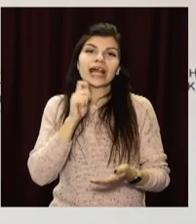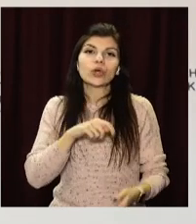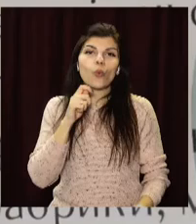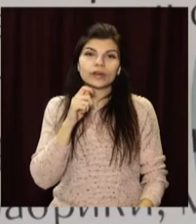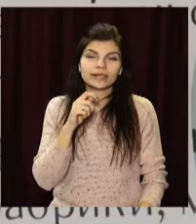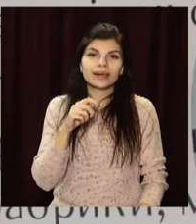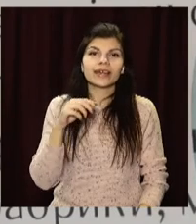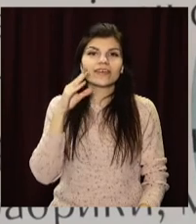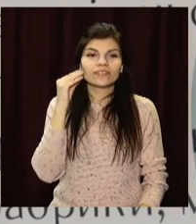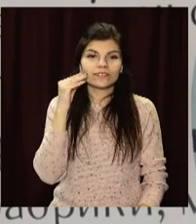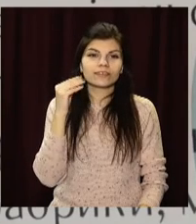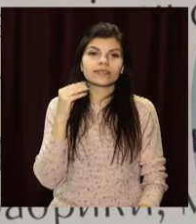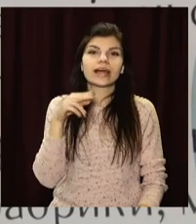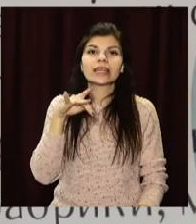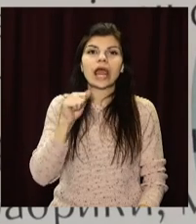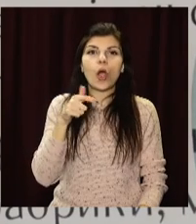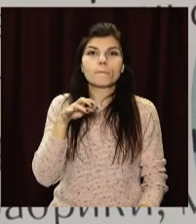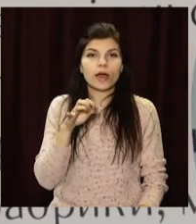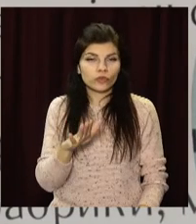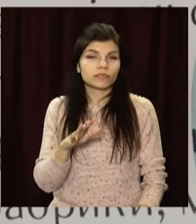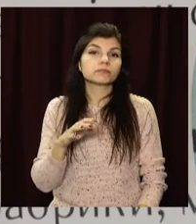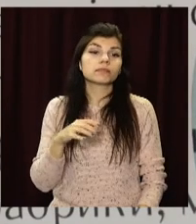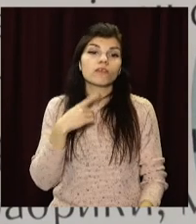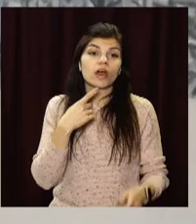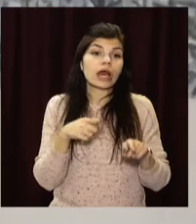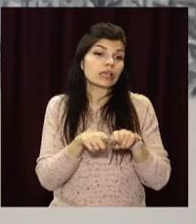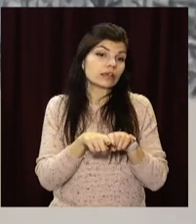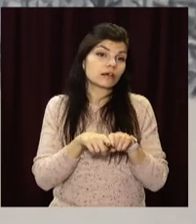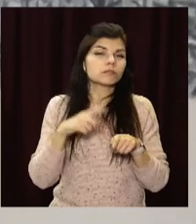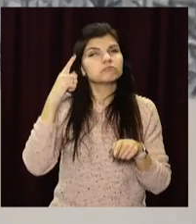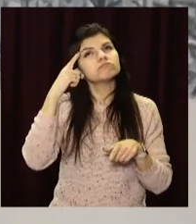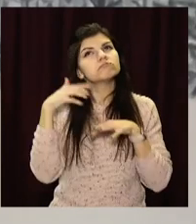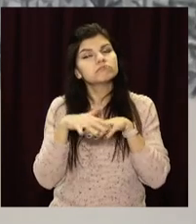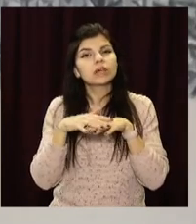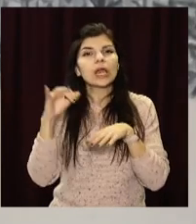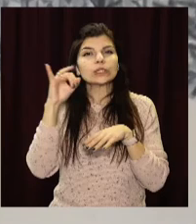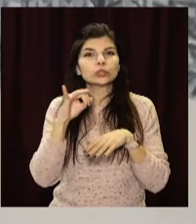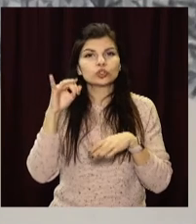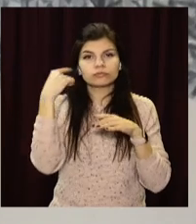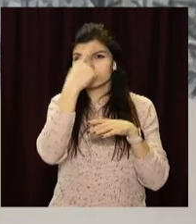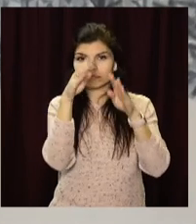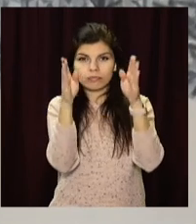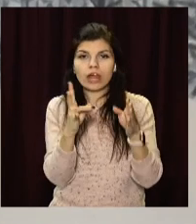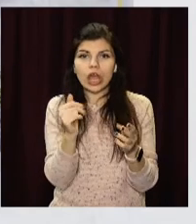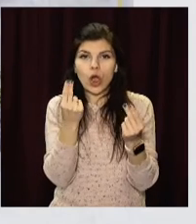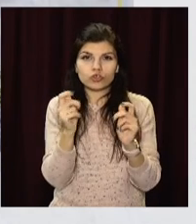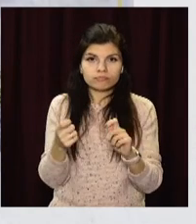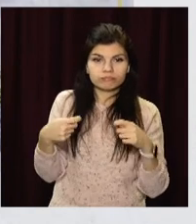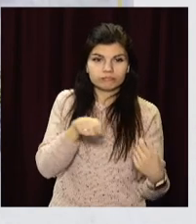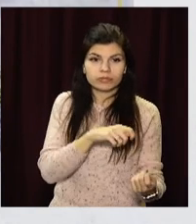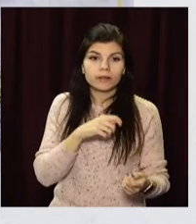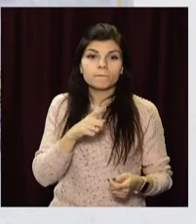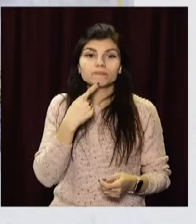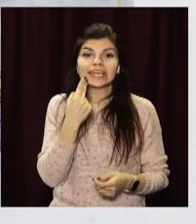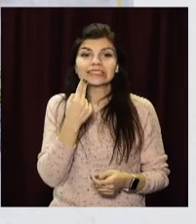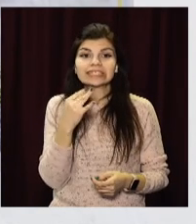Українки, Івана Франка та Михайла Драгоманова. У такий спосіб, каже автор, переосмислює портрети історичних постатей на грошах. За допомогою цитат